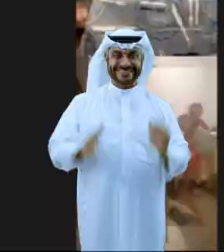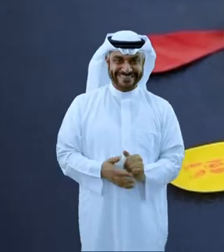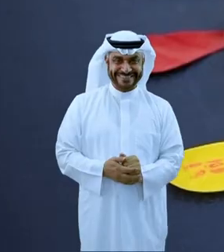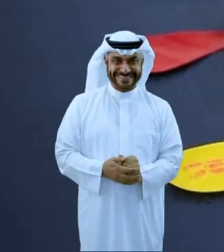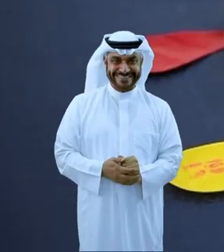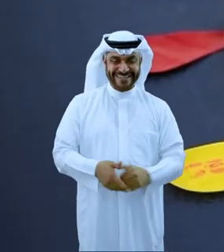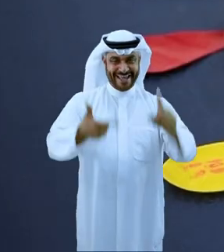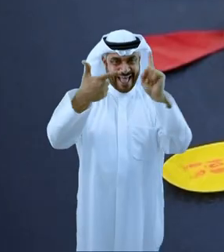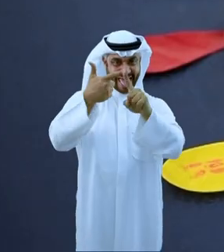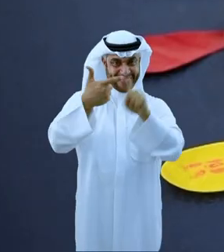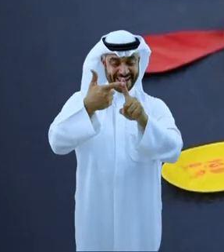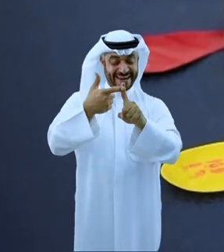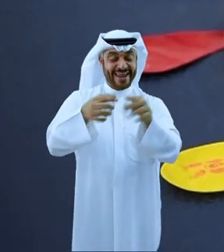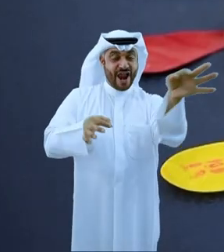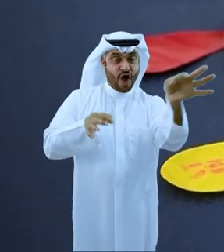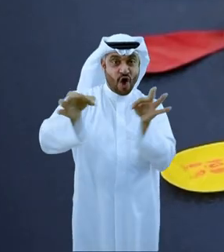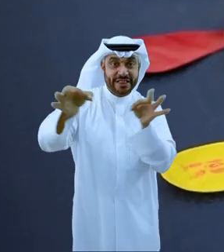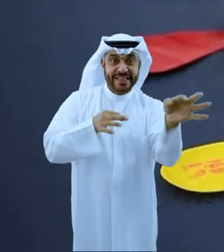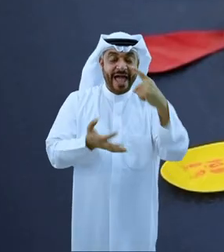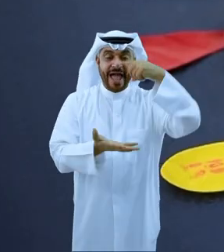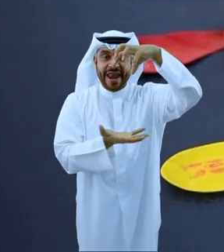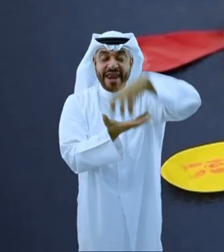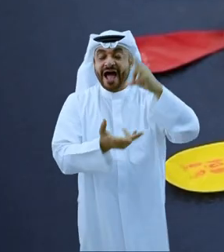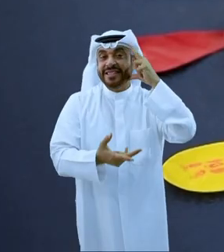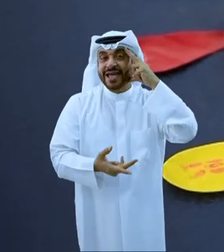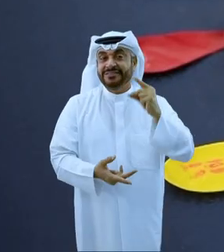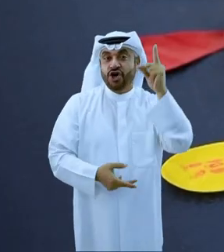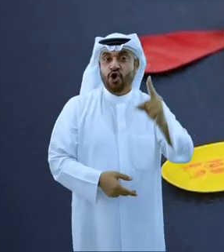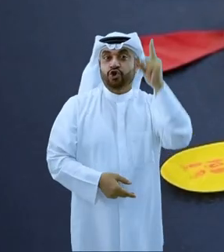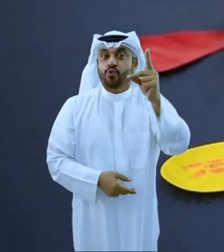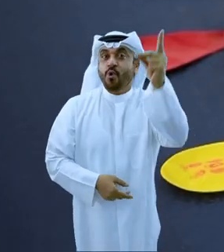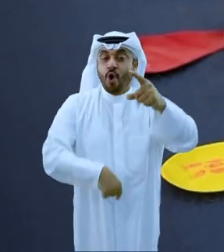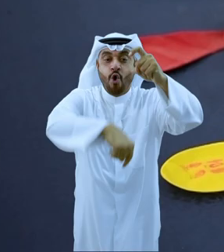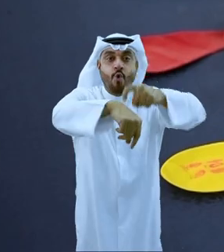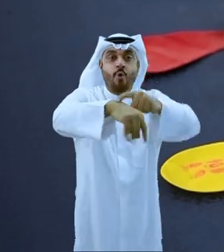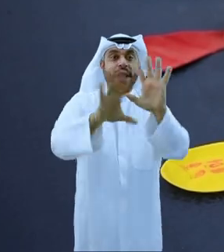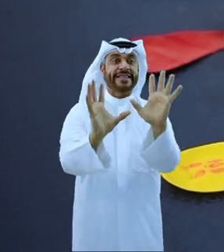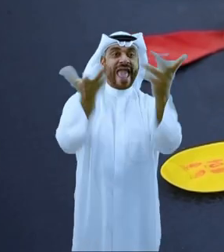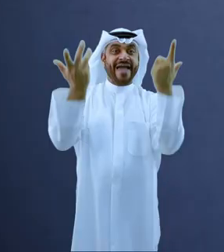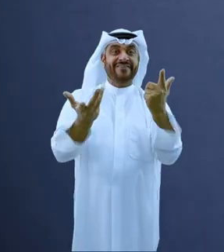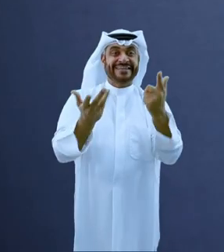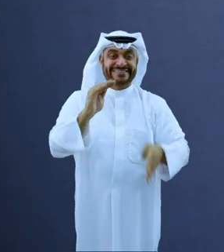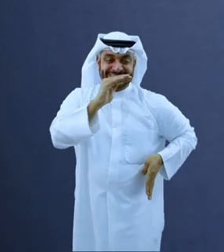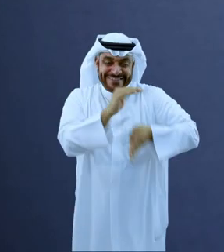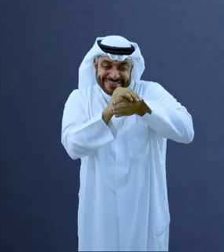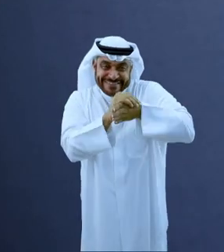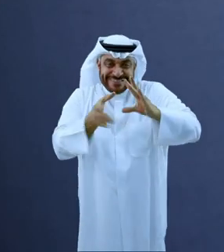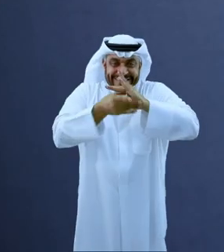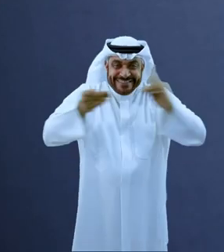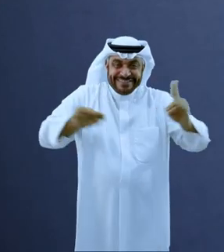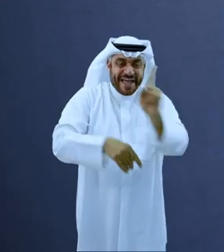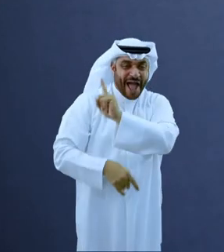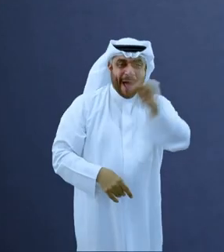أحبها. ثاني قسم من الخطة اللي قام بتطبيقها نادي الطموح الرياضي كانت في استغلال الوقت بتنمية القدرات